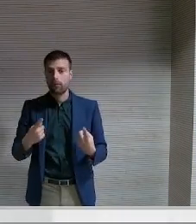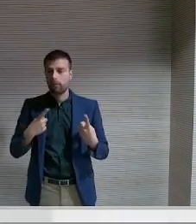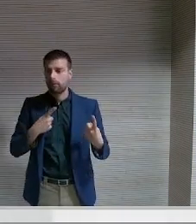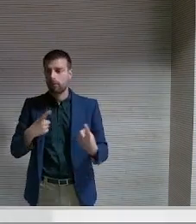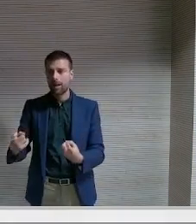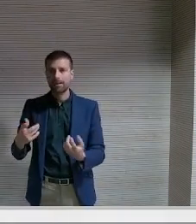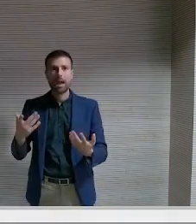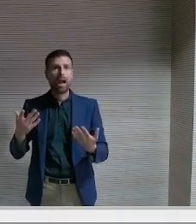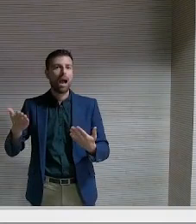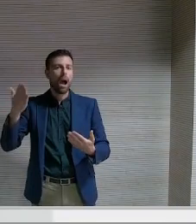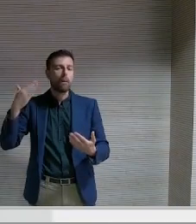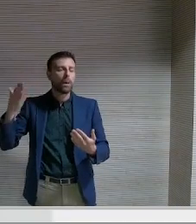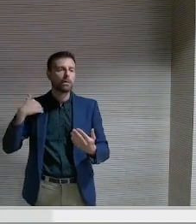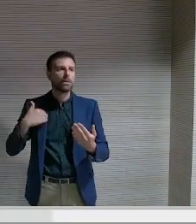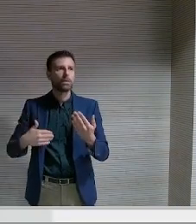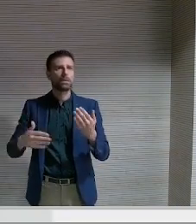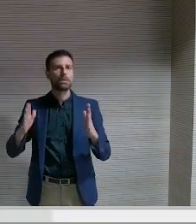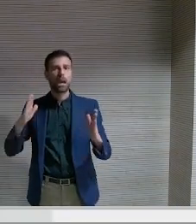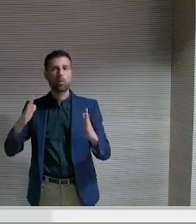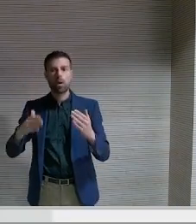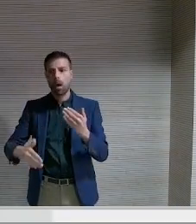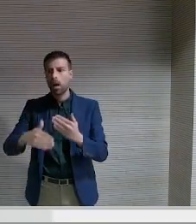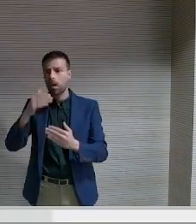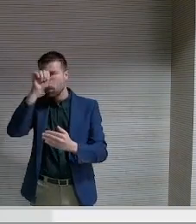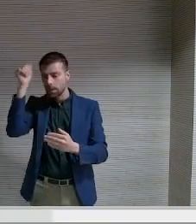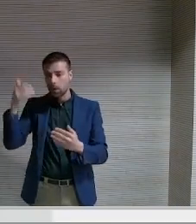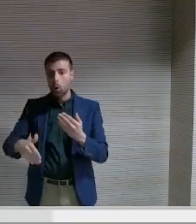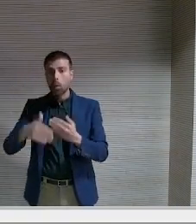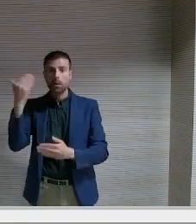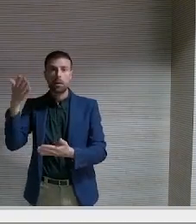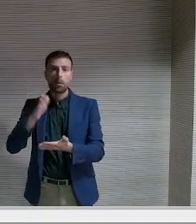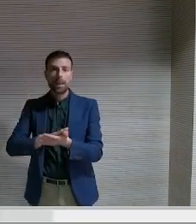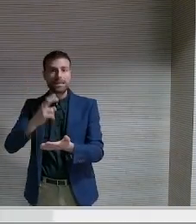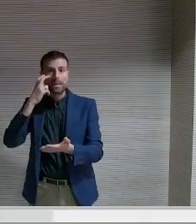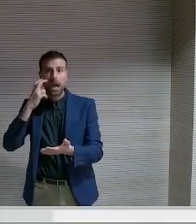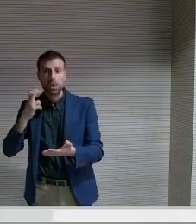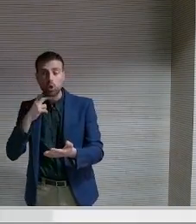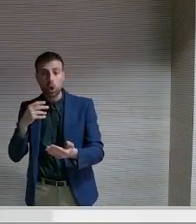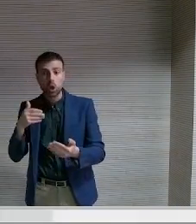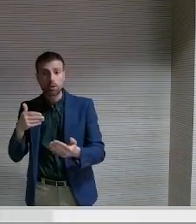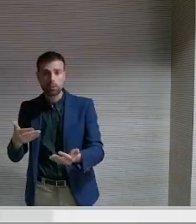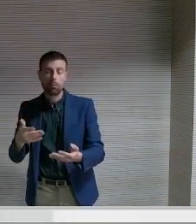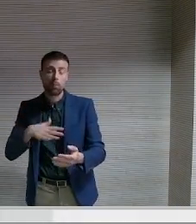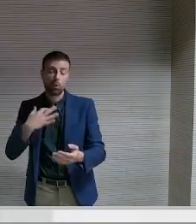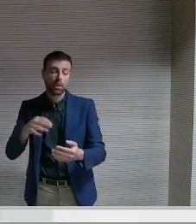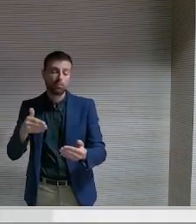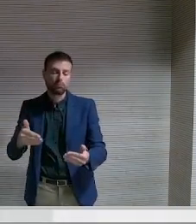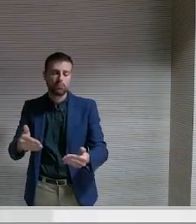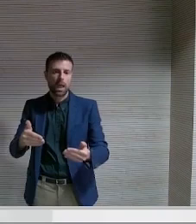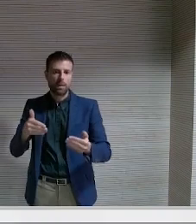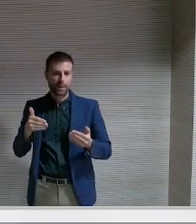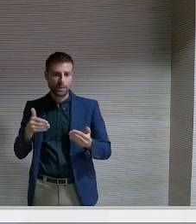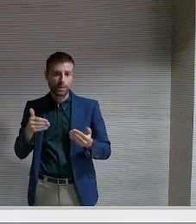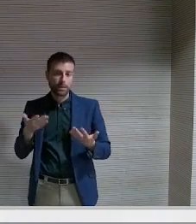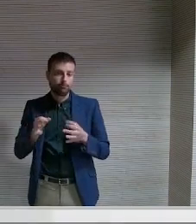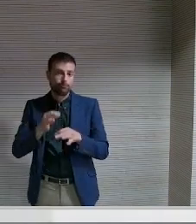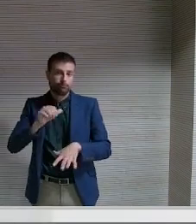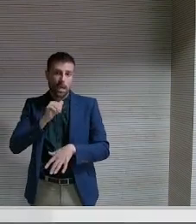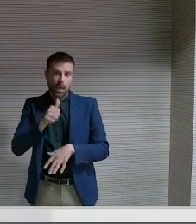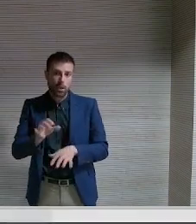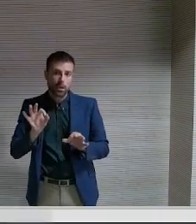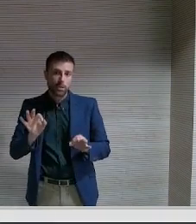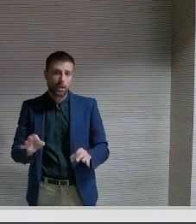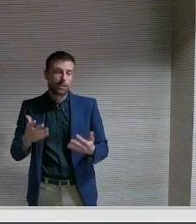començava doncs, més endavant, el mes de juny, doncs, probablement haurà de ser abans, malauradament,